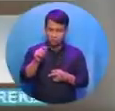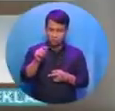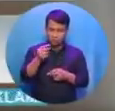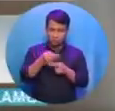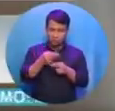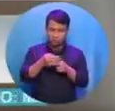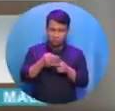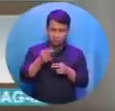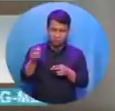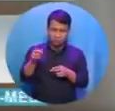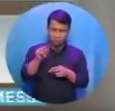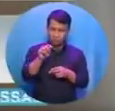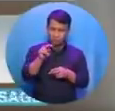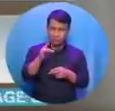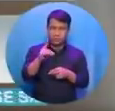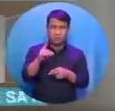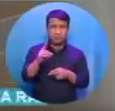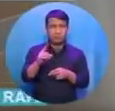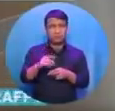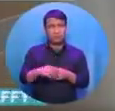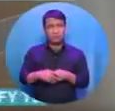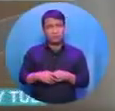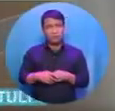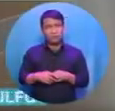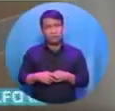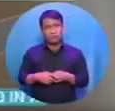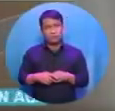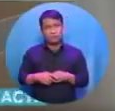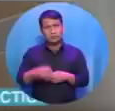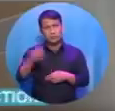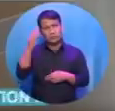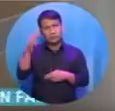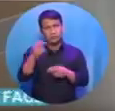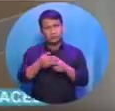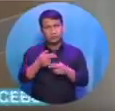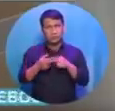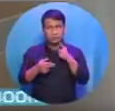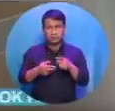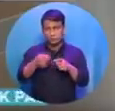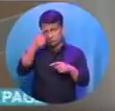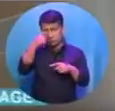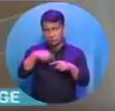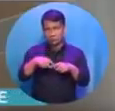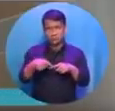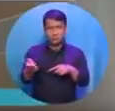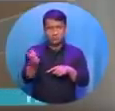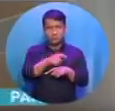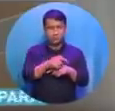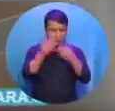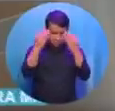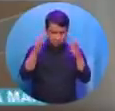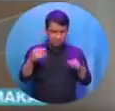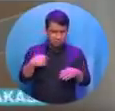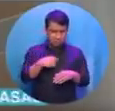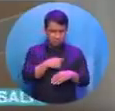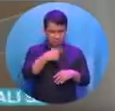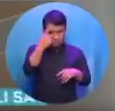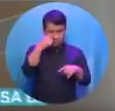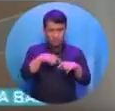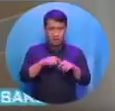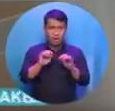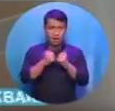Po? Anong pangalan po ni Tanod? Hindi ko po kilala yung mga Tanod, sir, kasi nangungupa lang po ako dyan, sir. Eh. Okay. Pa- po. Paano